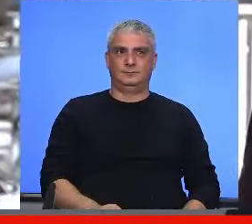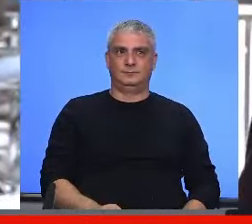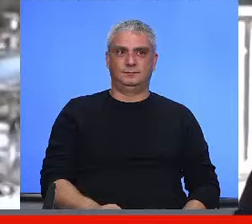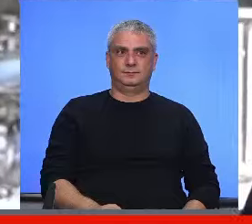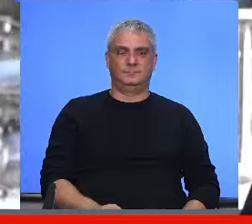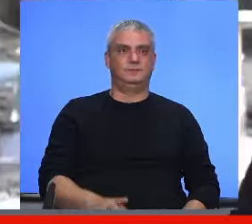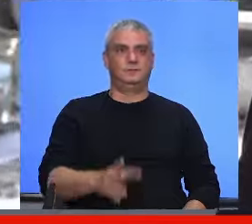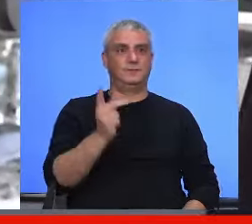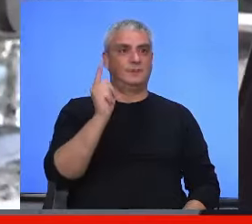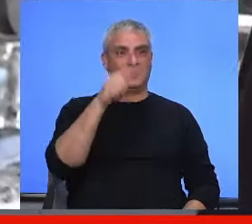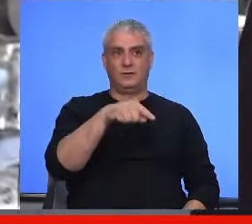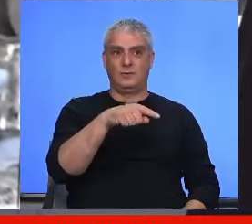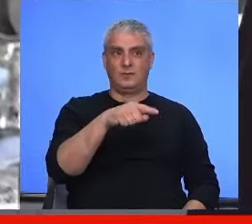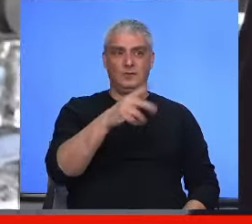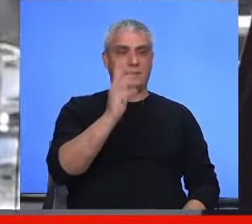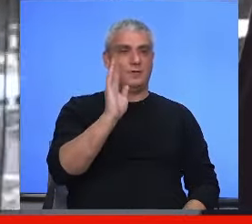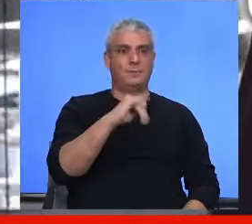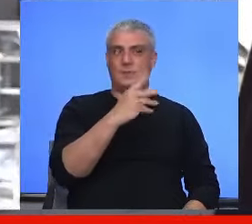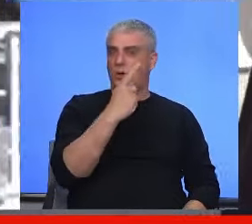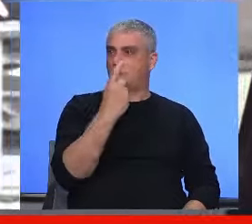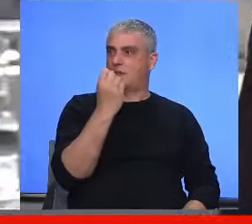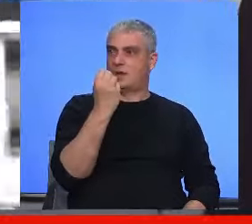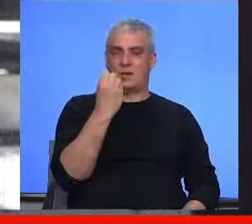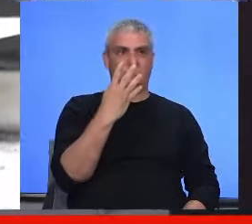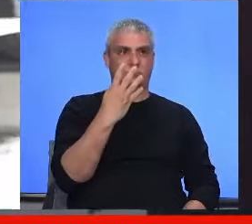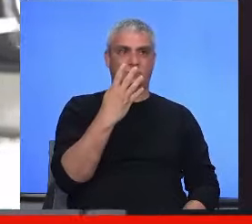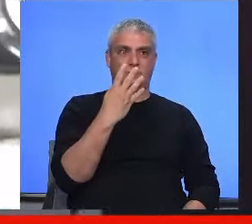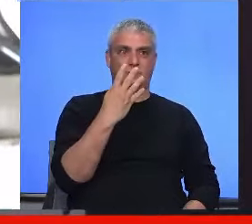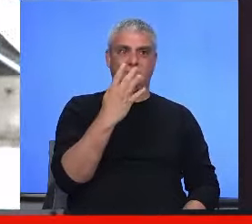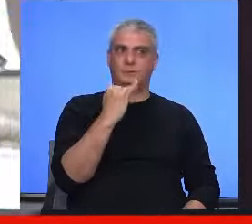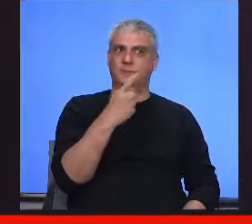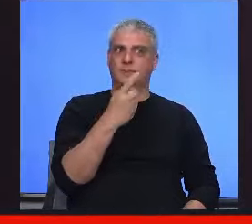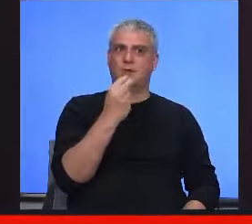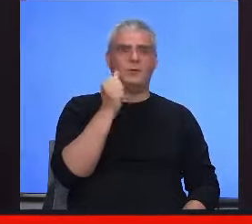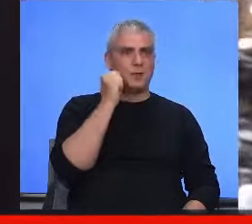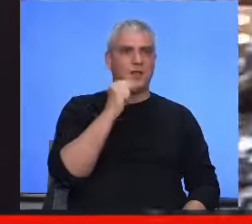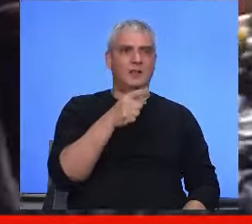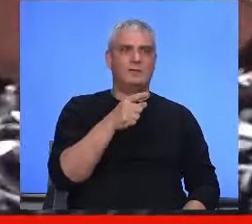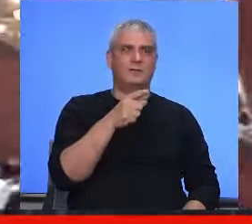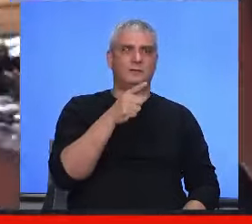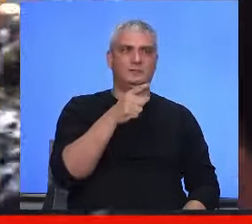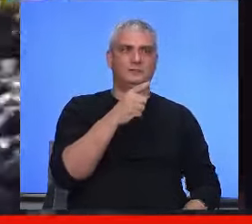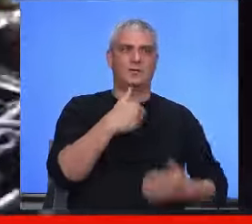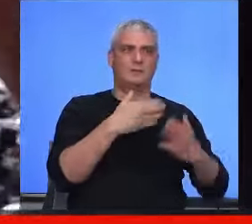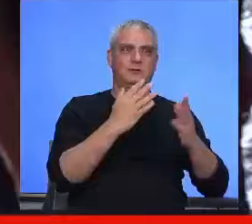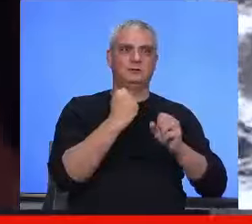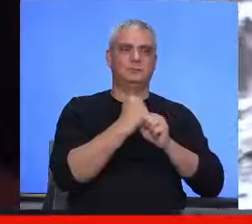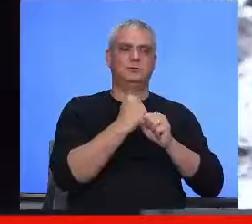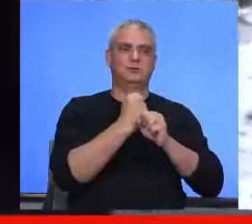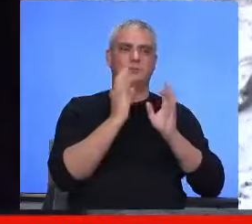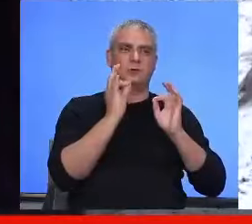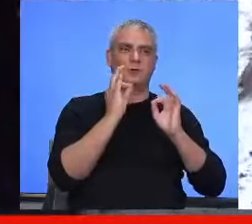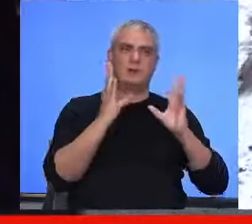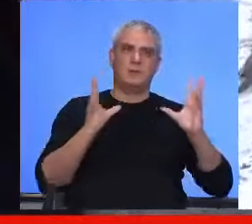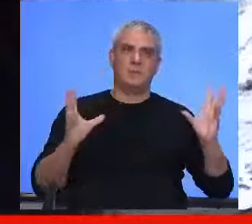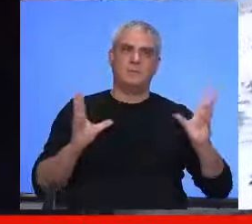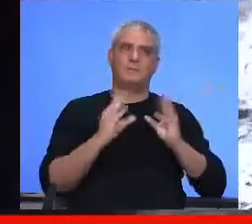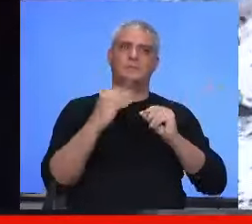זה הגיע אולי פחות מ-4 שבועות. זה המארזים שעשינו, מארזים מיוחדים